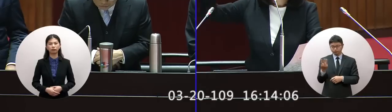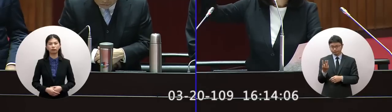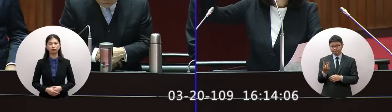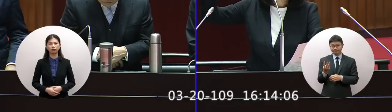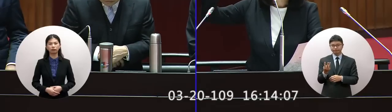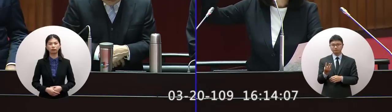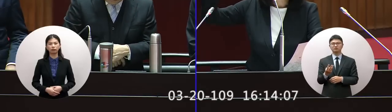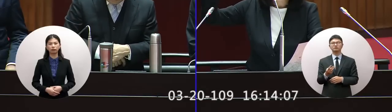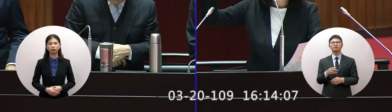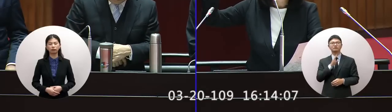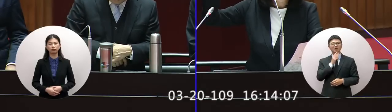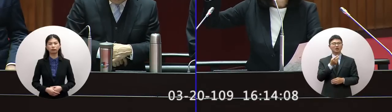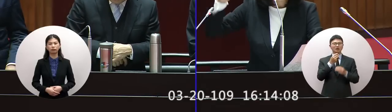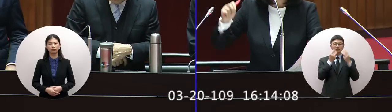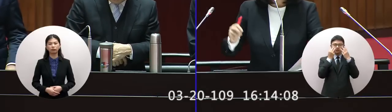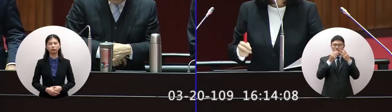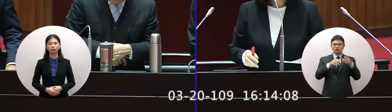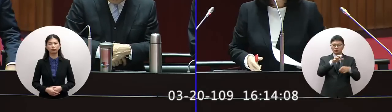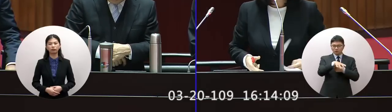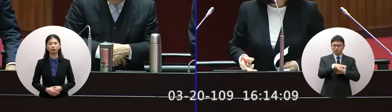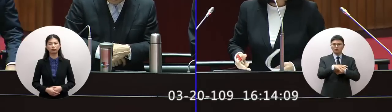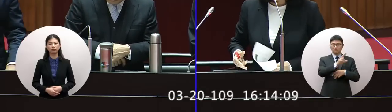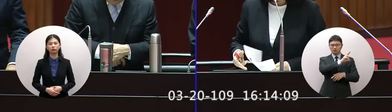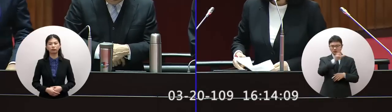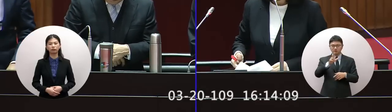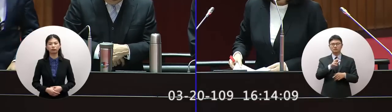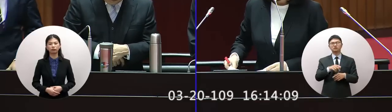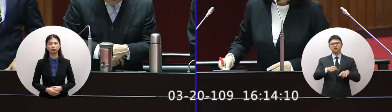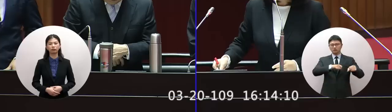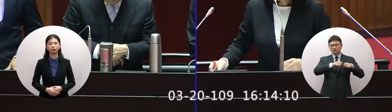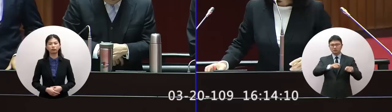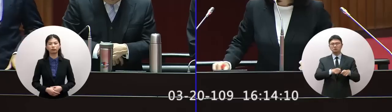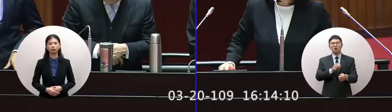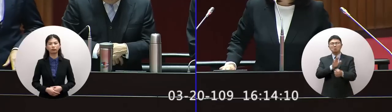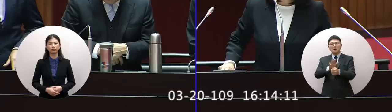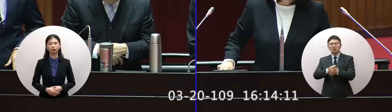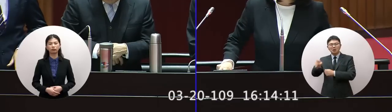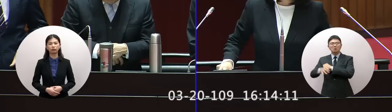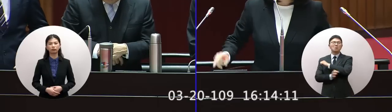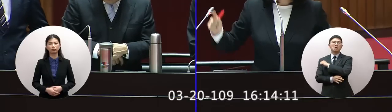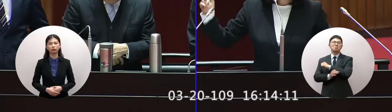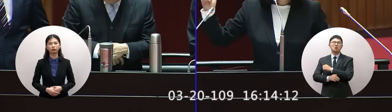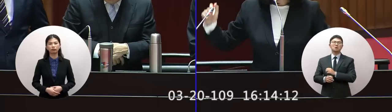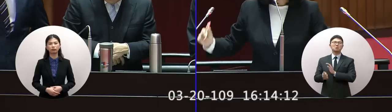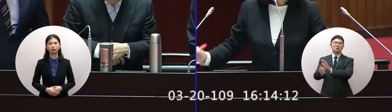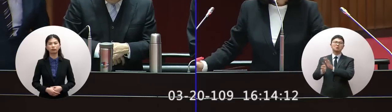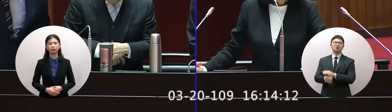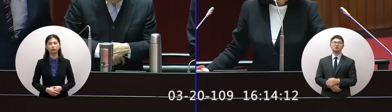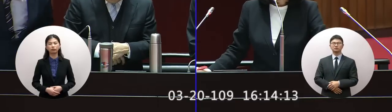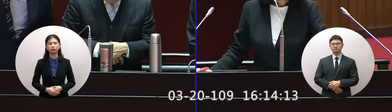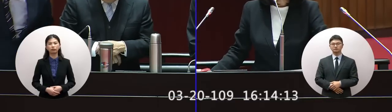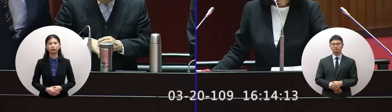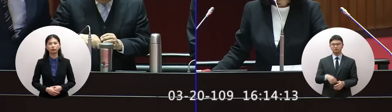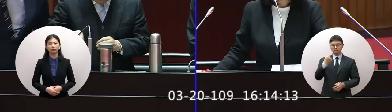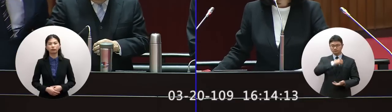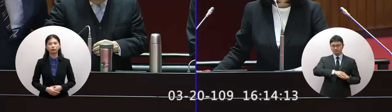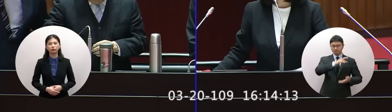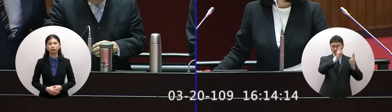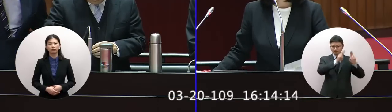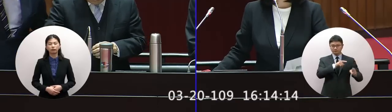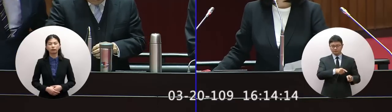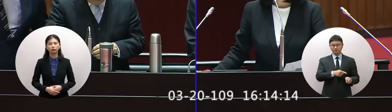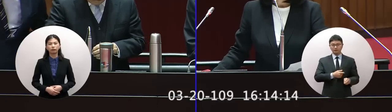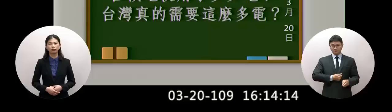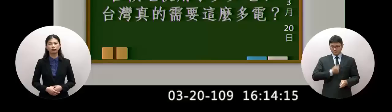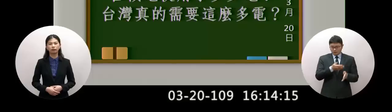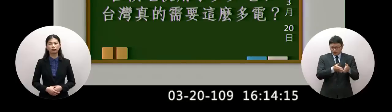明的营农行计划擦屁股。我们再来看一下一个数据，台积电它究竟使用